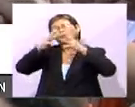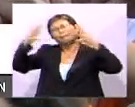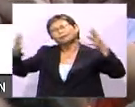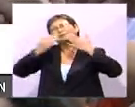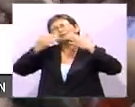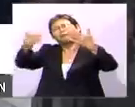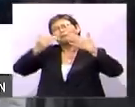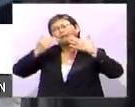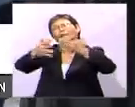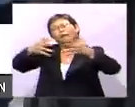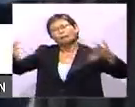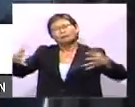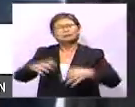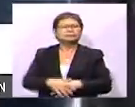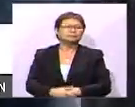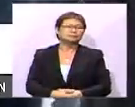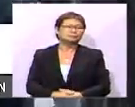banyak-banyak.